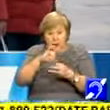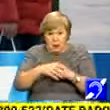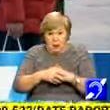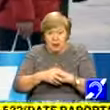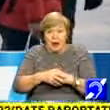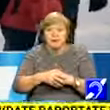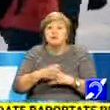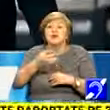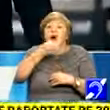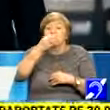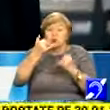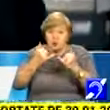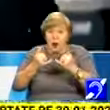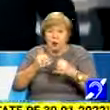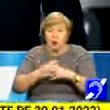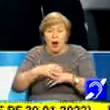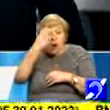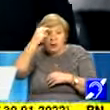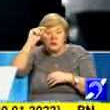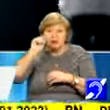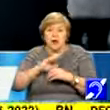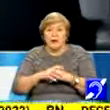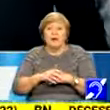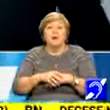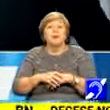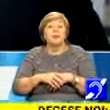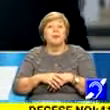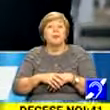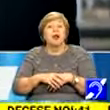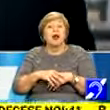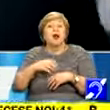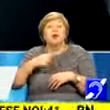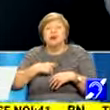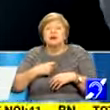comunicată acum. Categoriile pot fi regăsite în hotărârea respectivă.